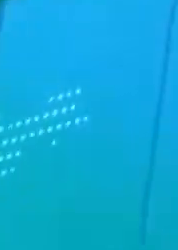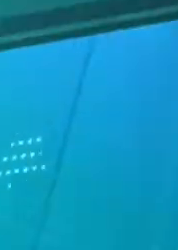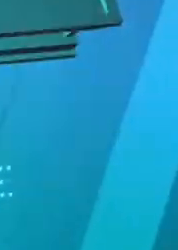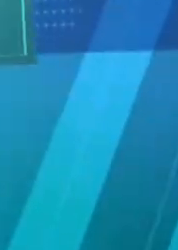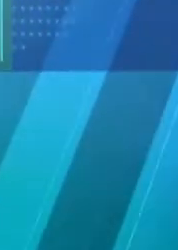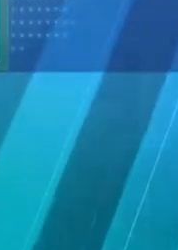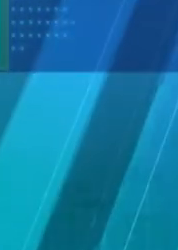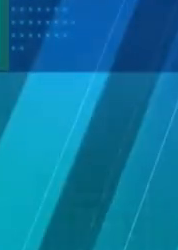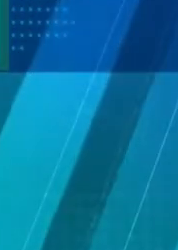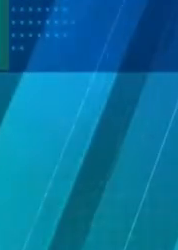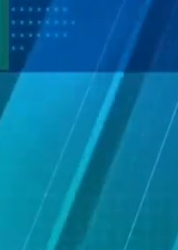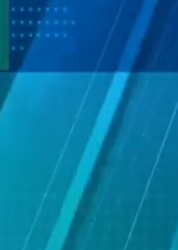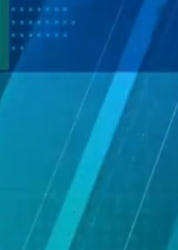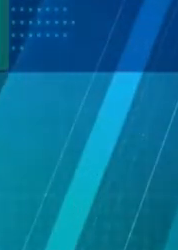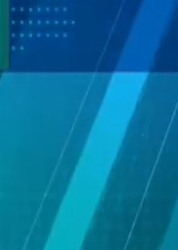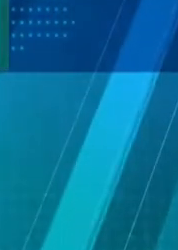Музика